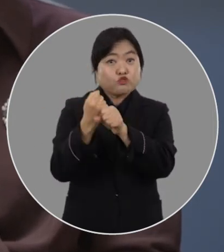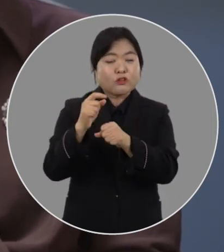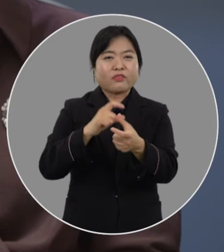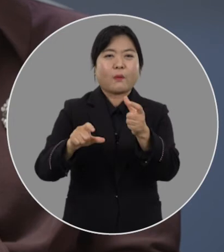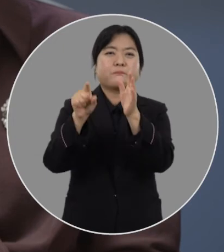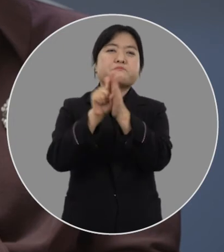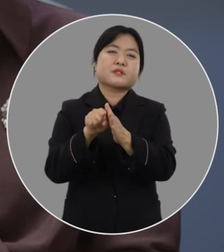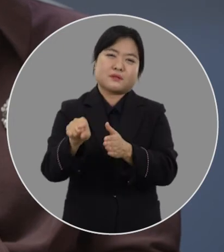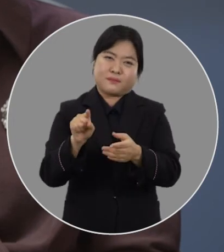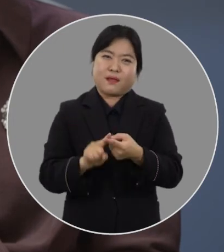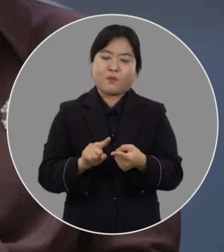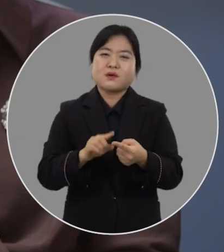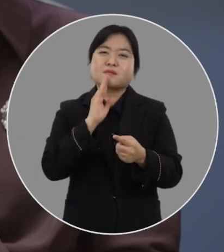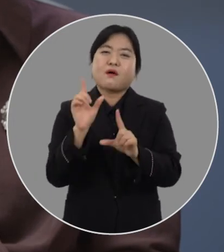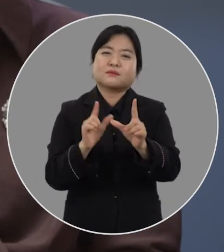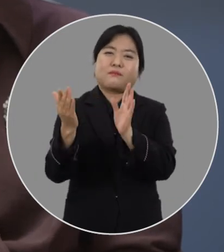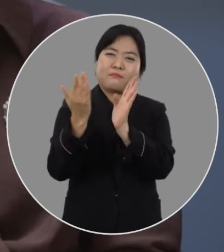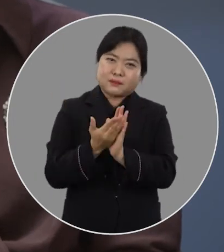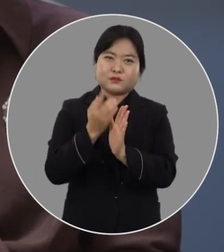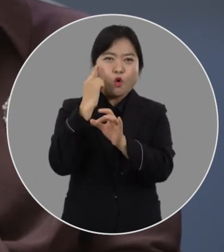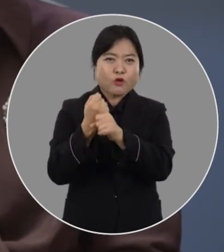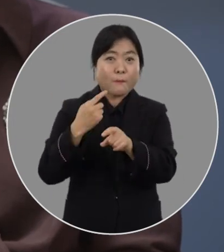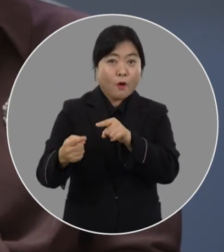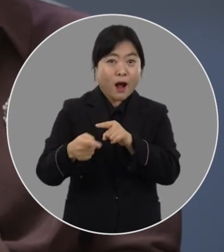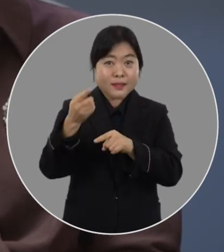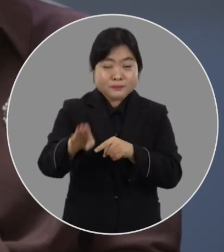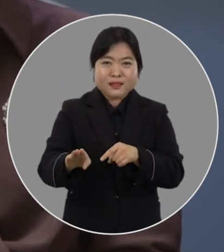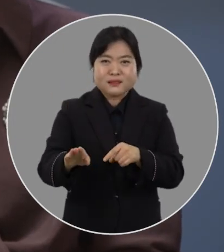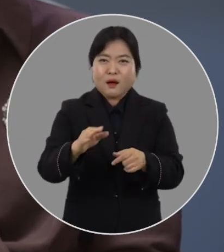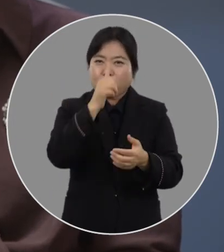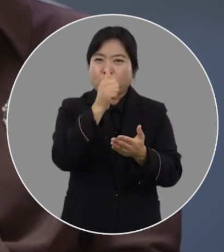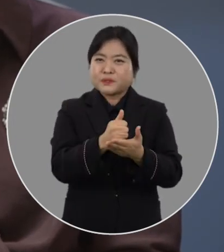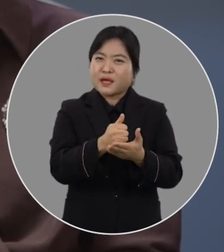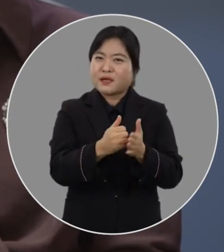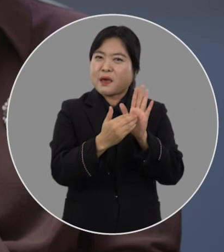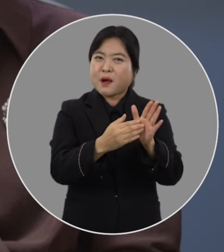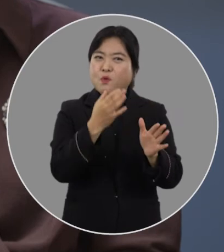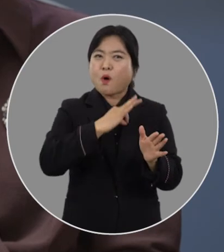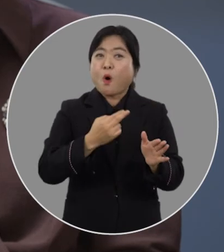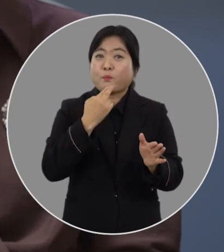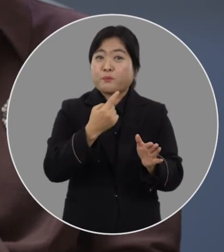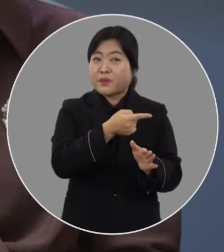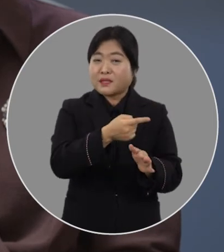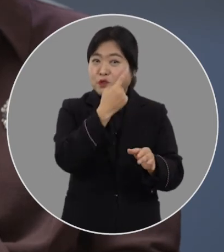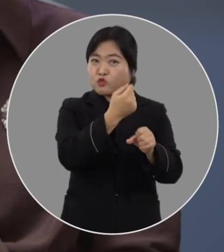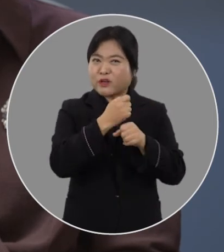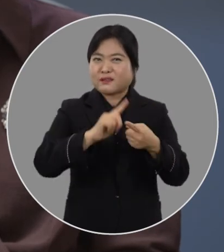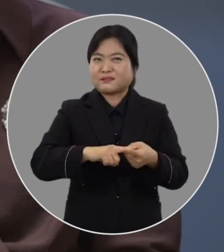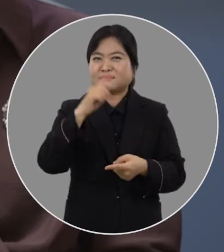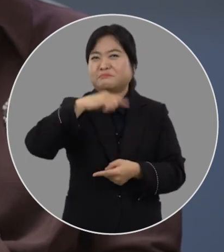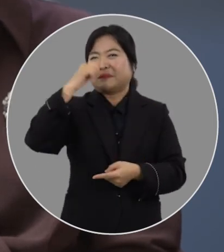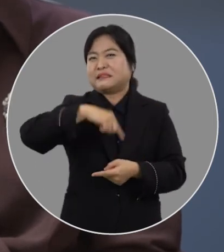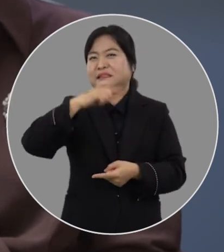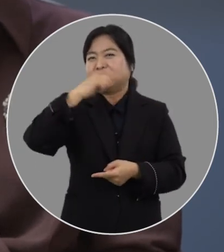믿을만하고 현실을 짚어낸 연구라고 평가한 반면 범죄 예방 효과가 없었다는 연구에 대해서는 형편없는 연구라고 혹평을